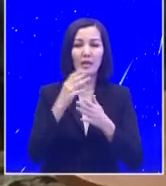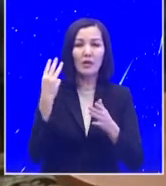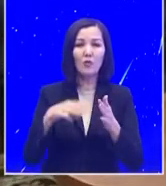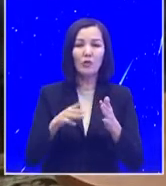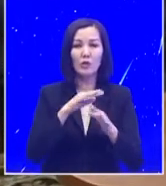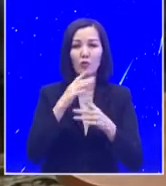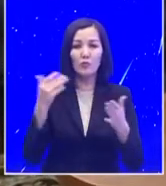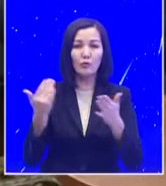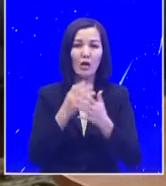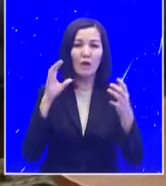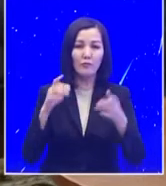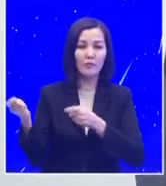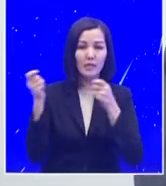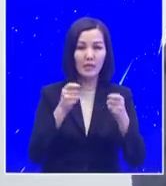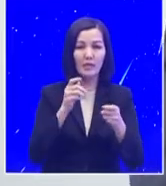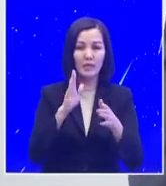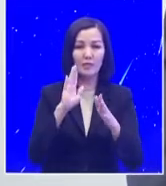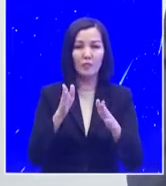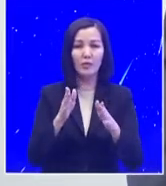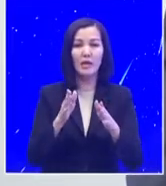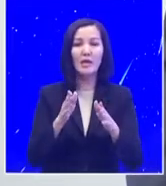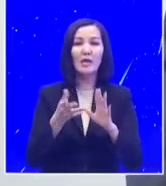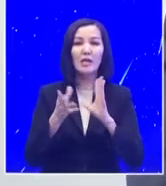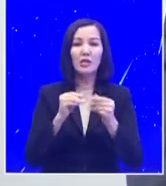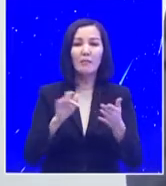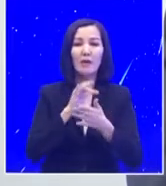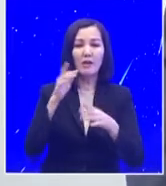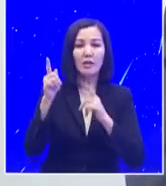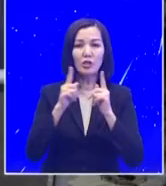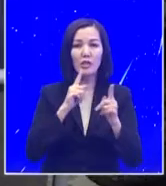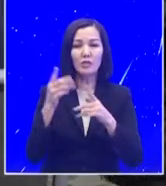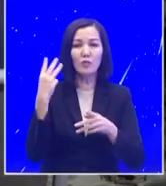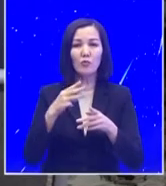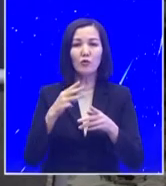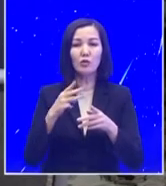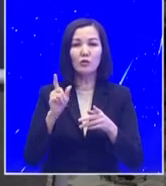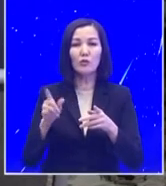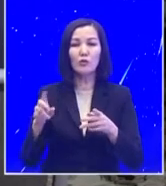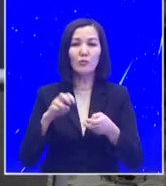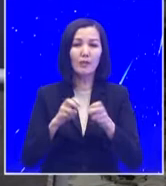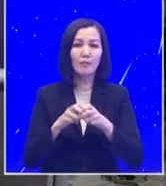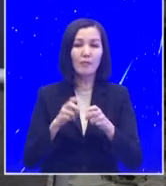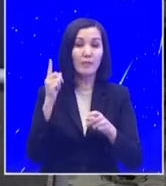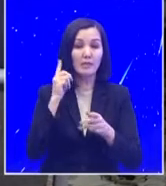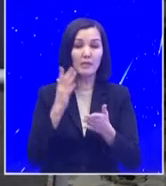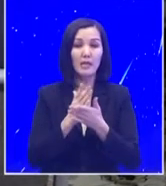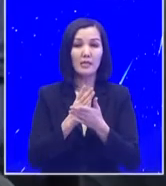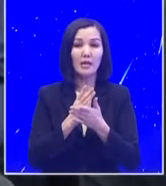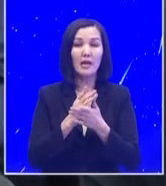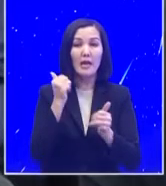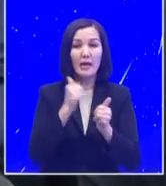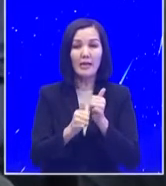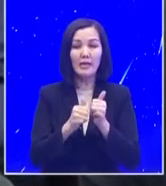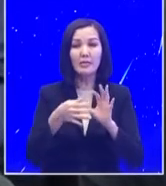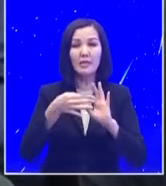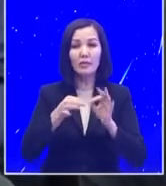30-дан аса жаңа автобус келетінін жеткізді. Жалпы қала әкімінің есебінде 30-ға жуық тұрғынның мәселесі тыңдалды. Олардың әрқайсына